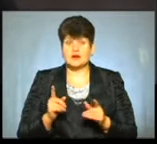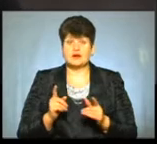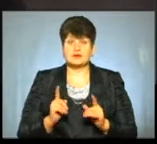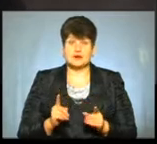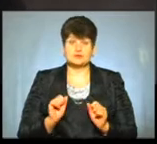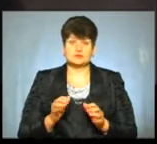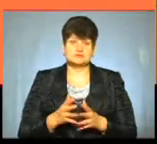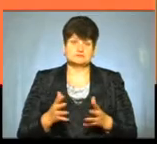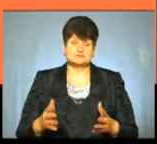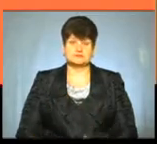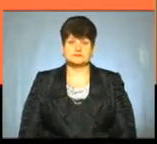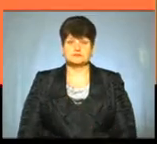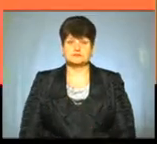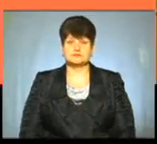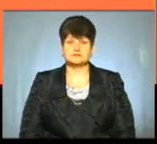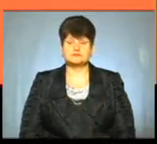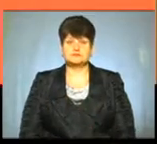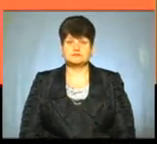а навіть декілька.